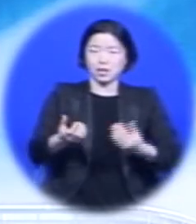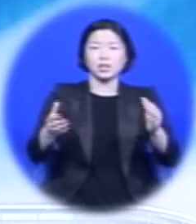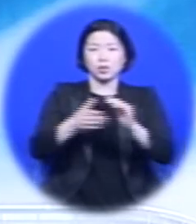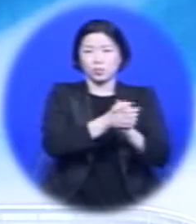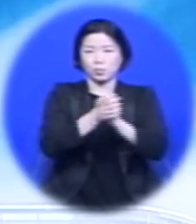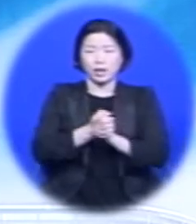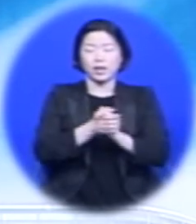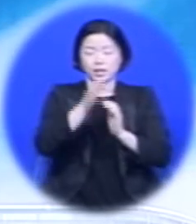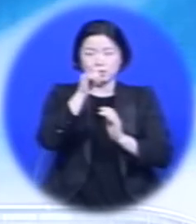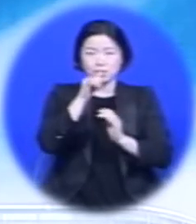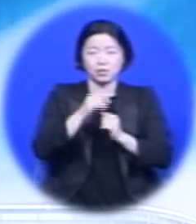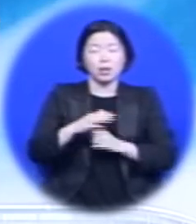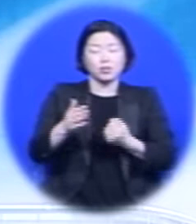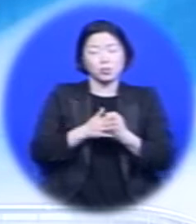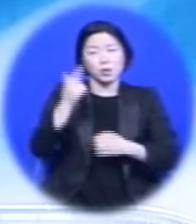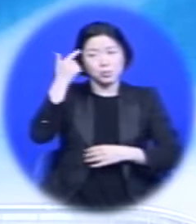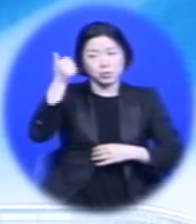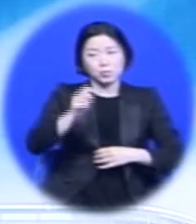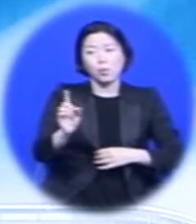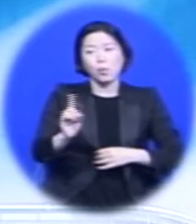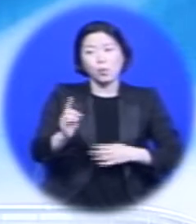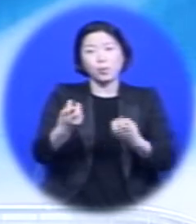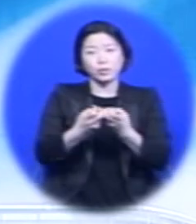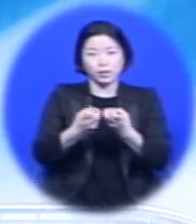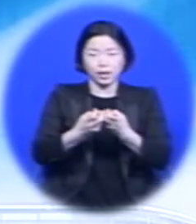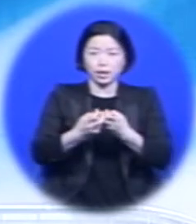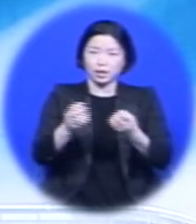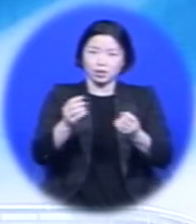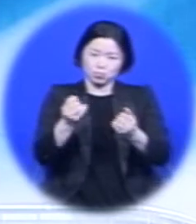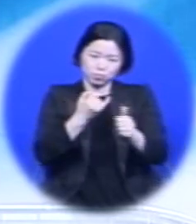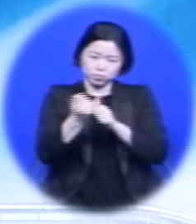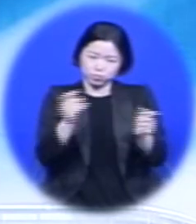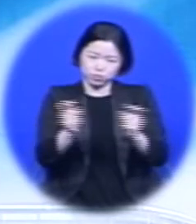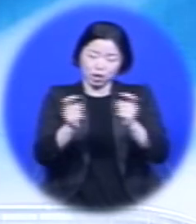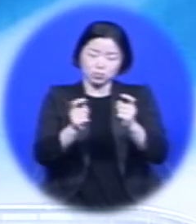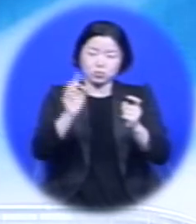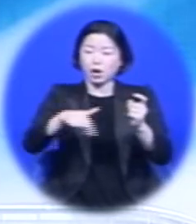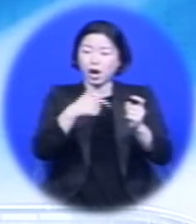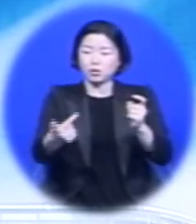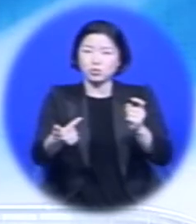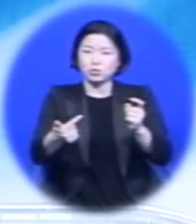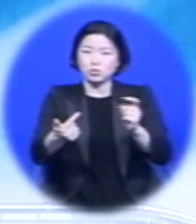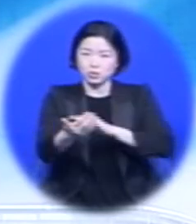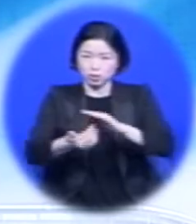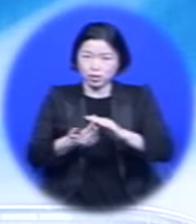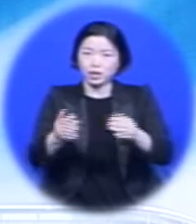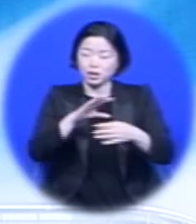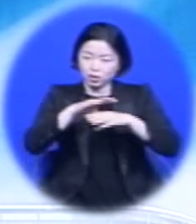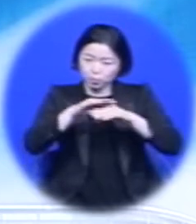겁니다. 그래서 목사님께서 어떻게 부부 싸움을 하루 만에 화해를 하시느냐 그랬더니